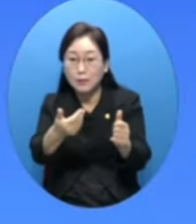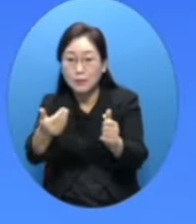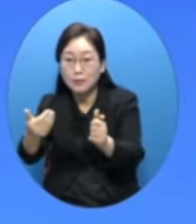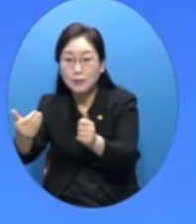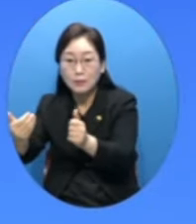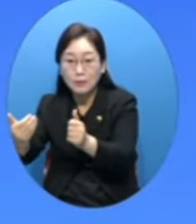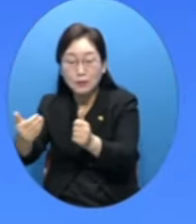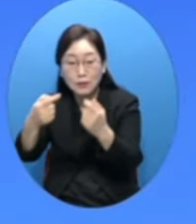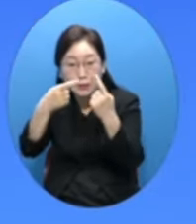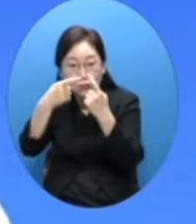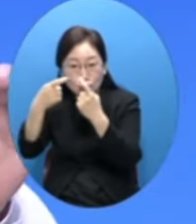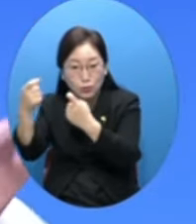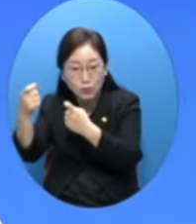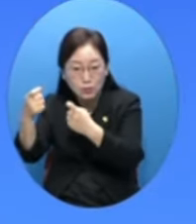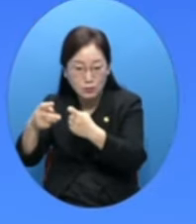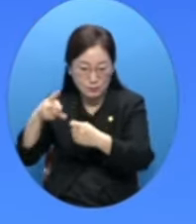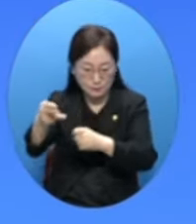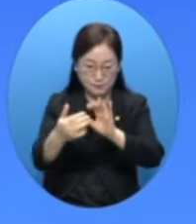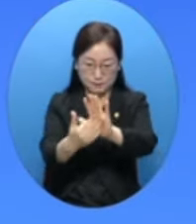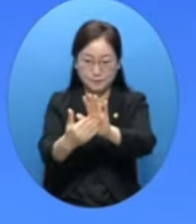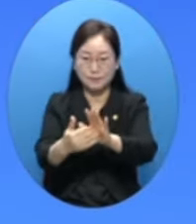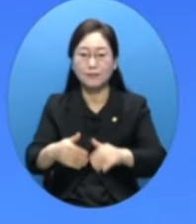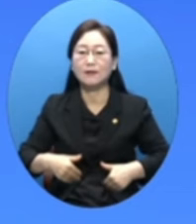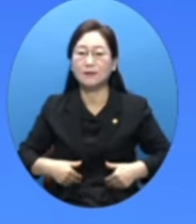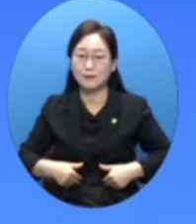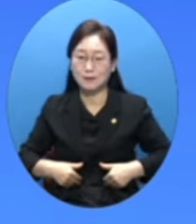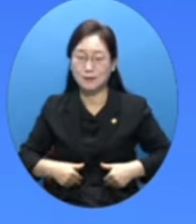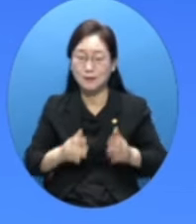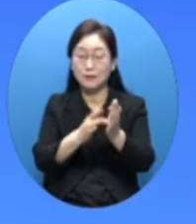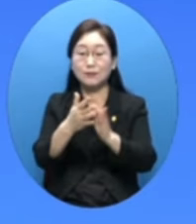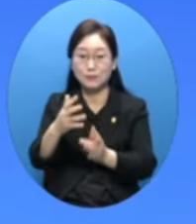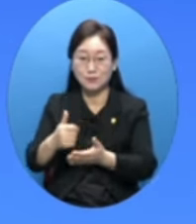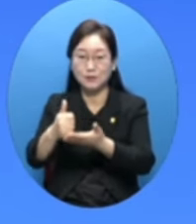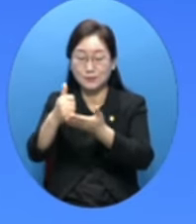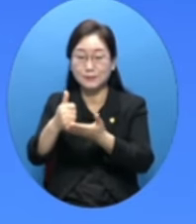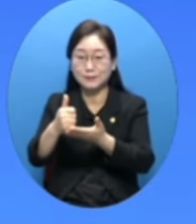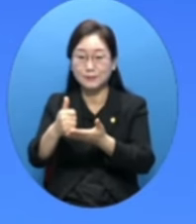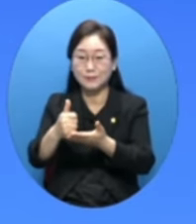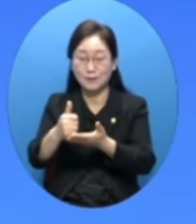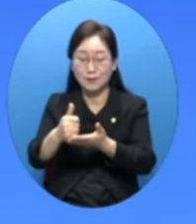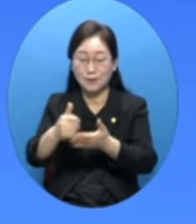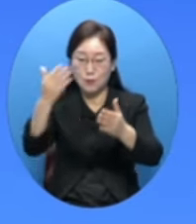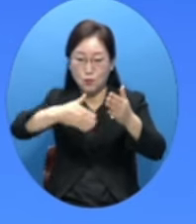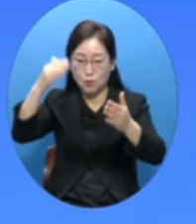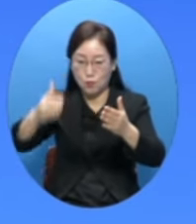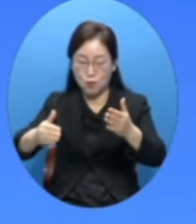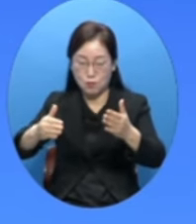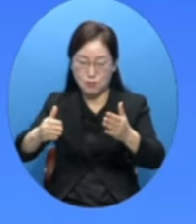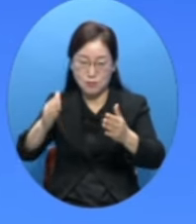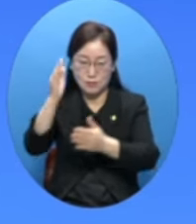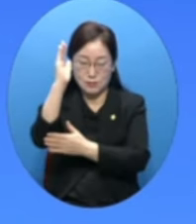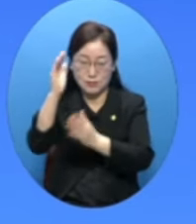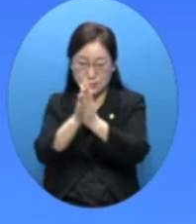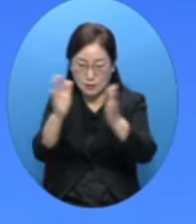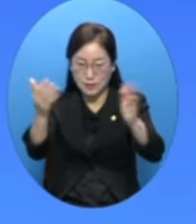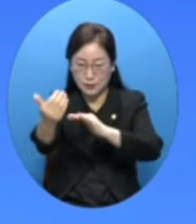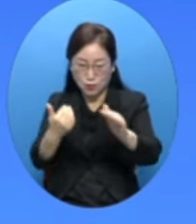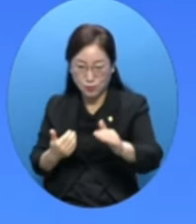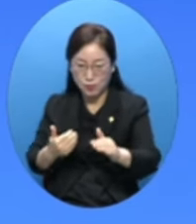유혹의 속삭임을 단호히 물리쳐야 될 것입니다. 예수님께서 공생애를 시작하시기 전에 광야에